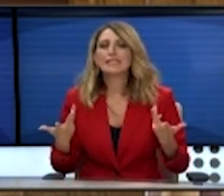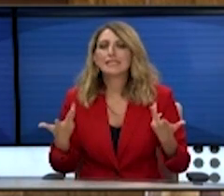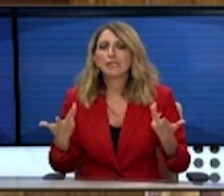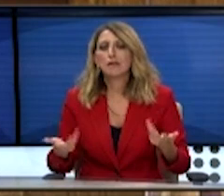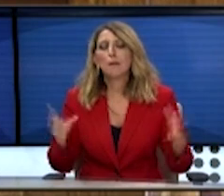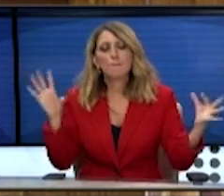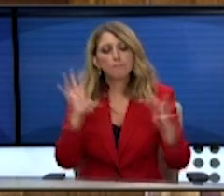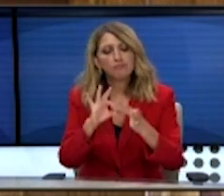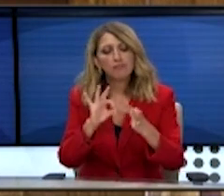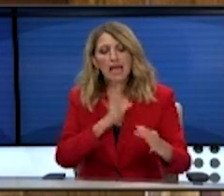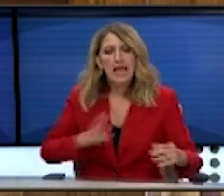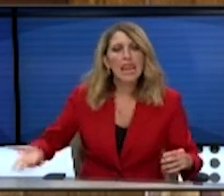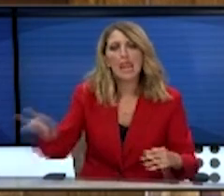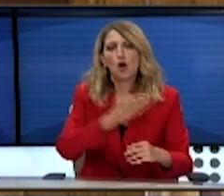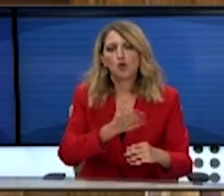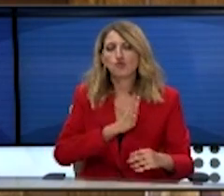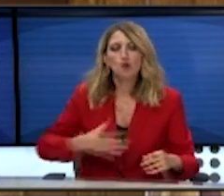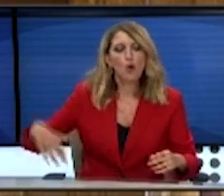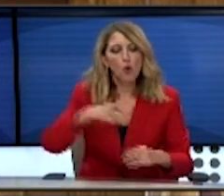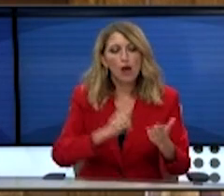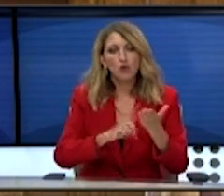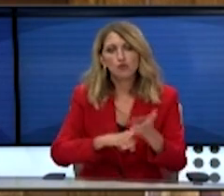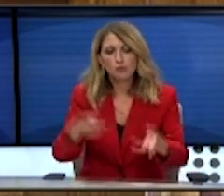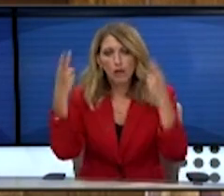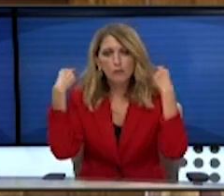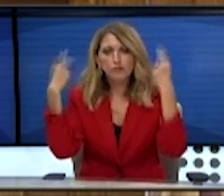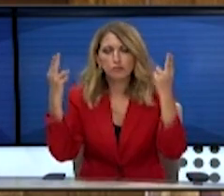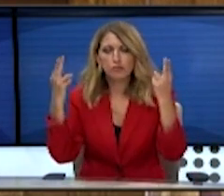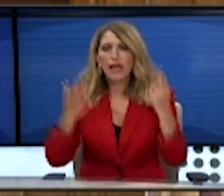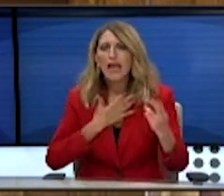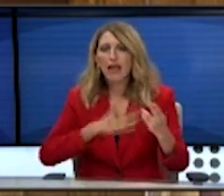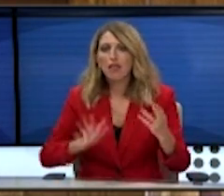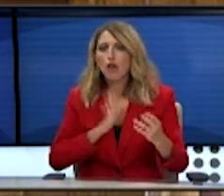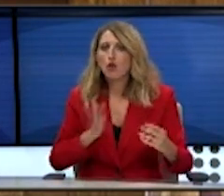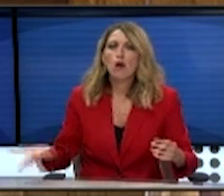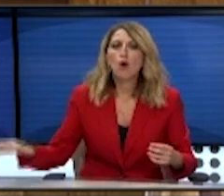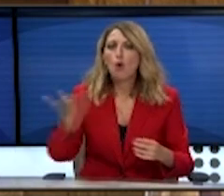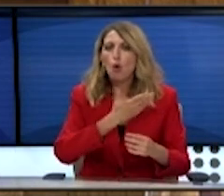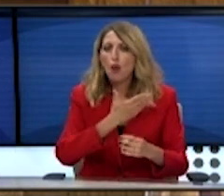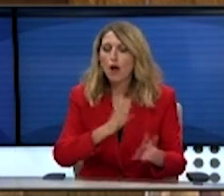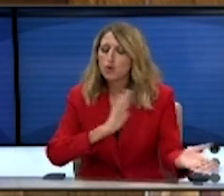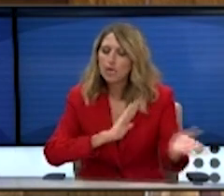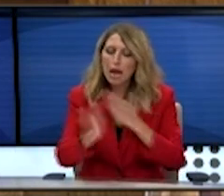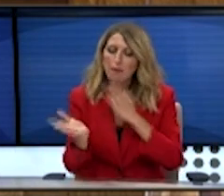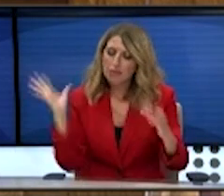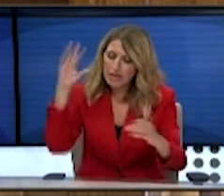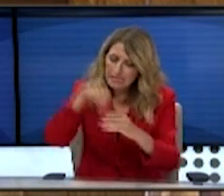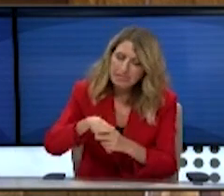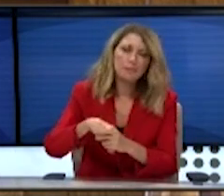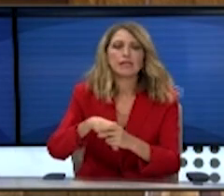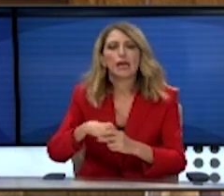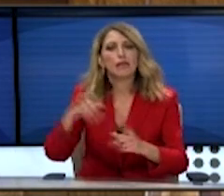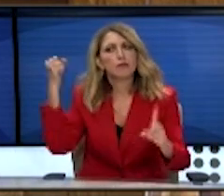την λαϊκή αντεπίθεση. Με την άμεση δηλαδή συμμετοχή του λαού στην ενεργητική υπεράσπιση των δικαιωμάτων